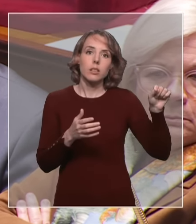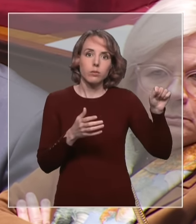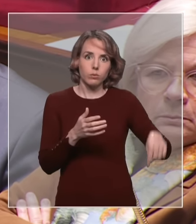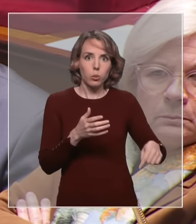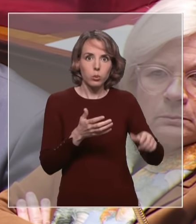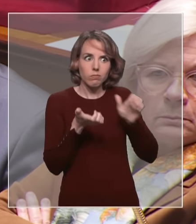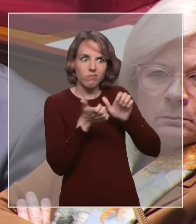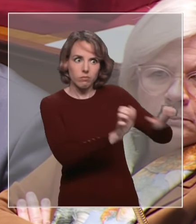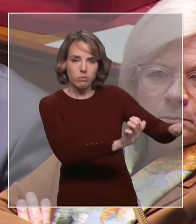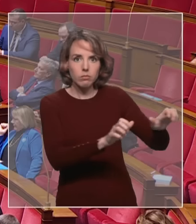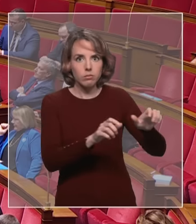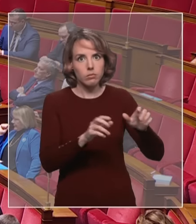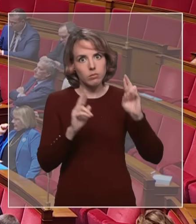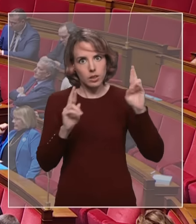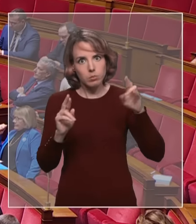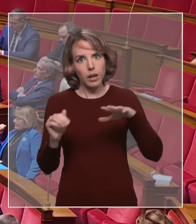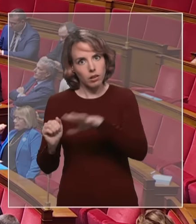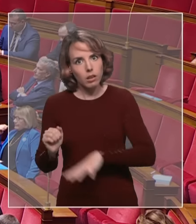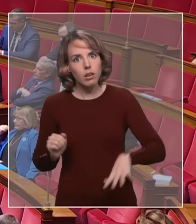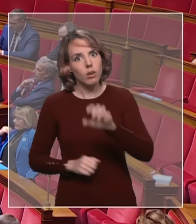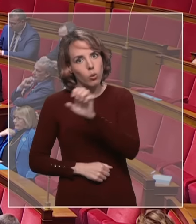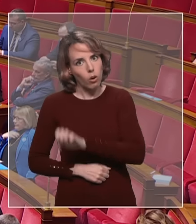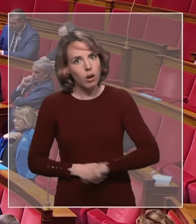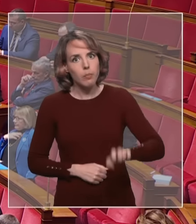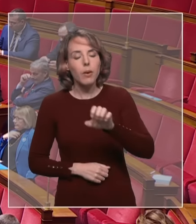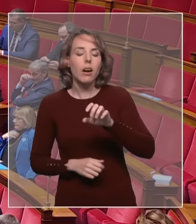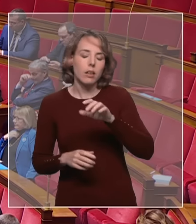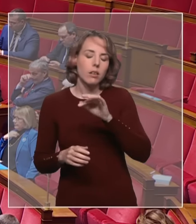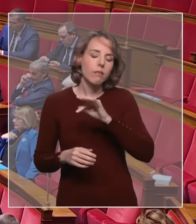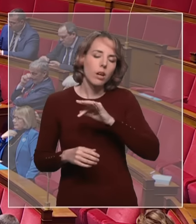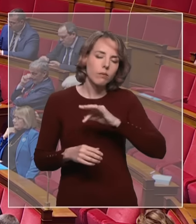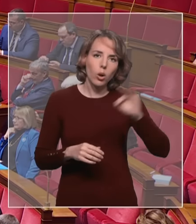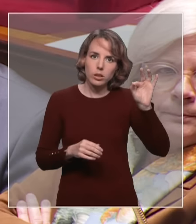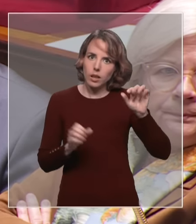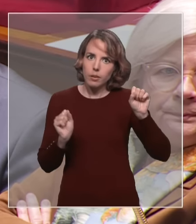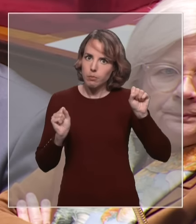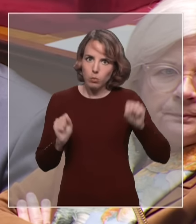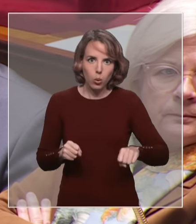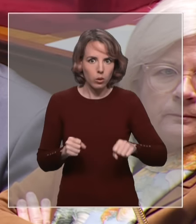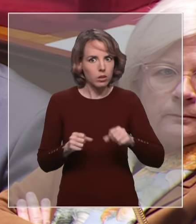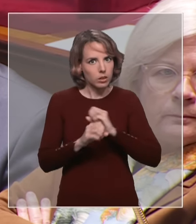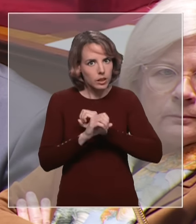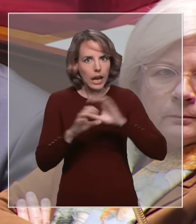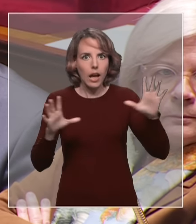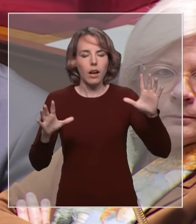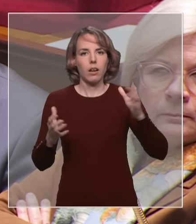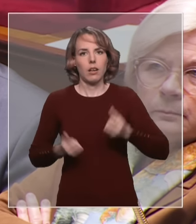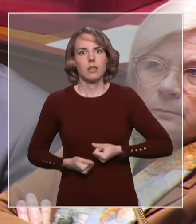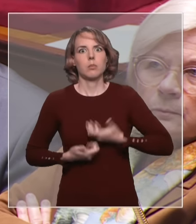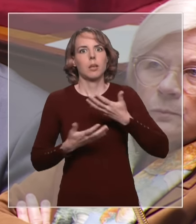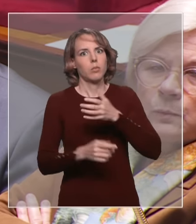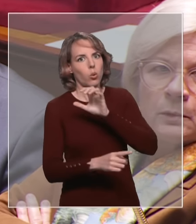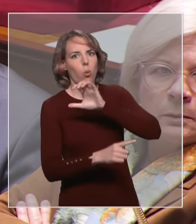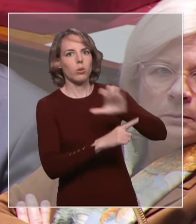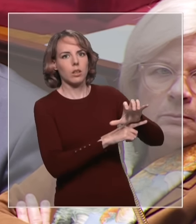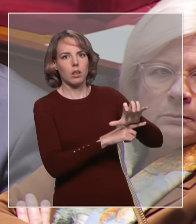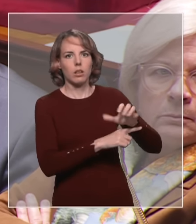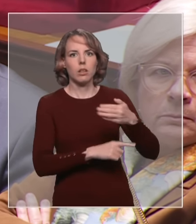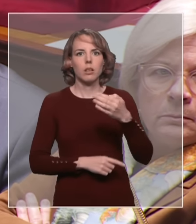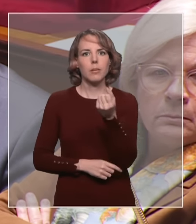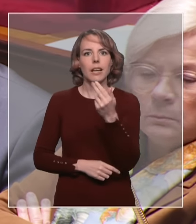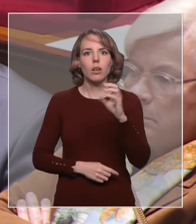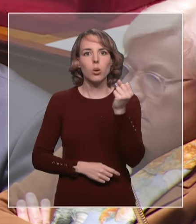France. Et j'espère que le Parlement français pourra se prononcer clairement sur Merci cette question beaucoup. Du Mercosur. Enfin,